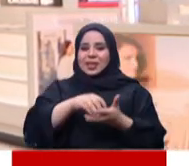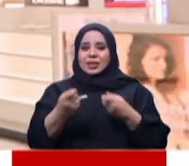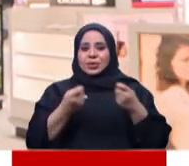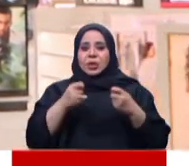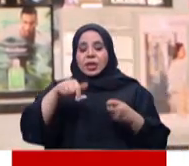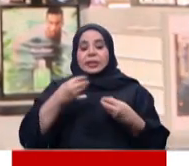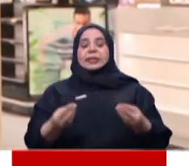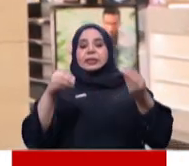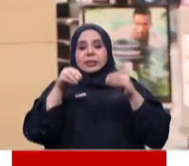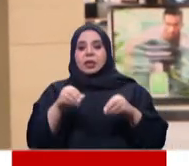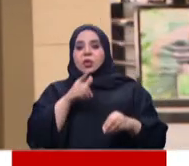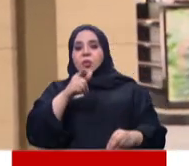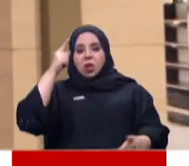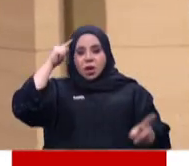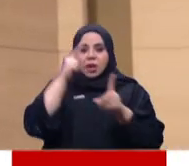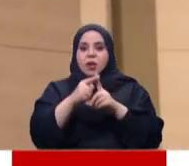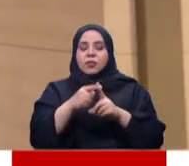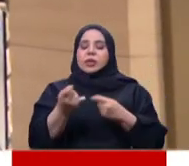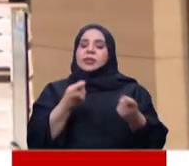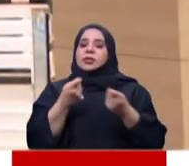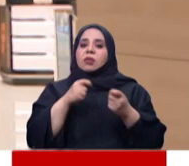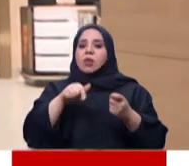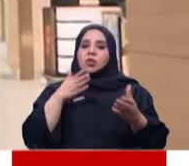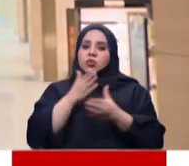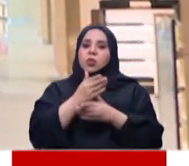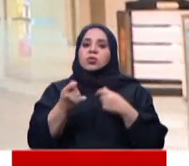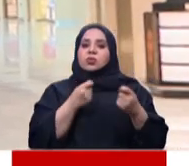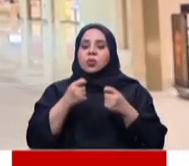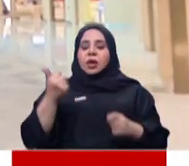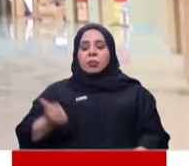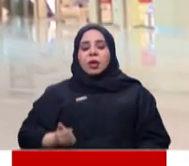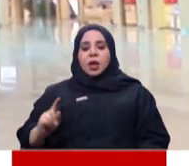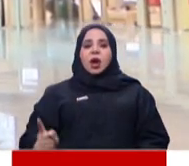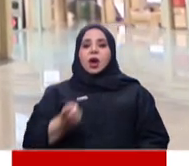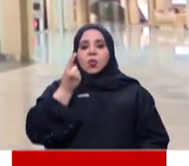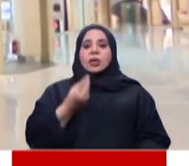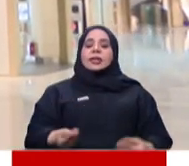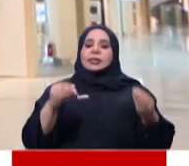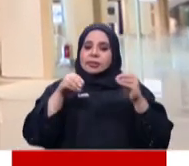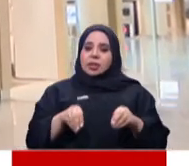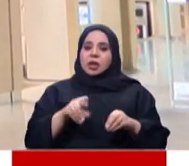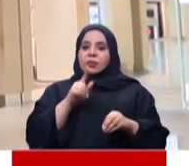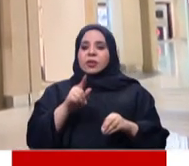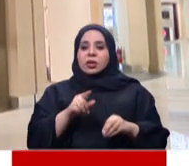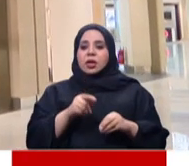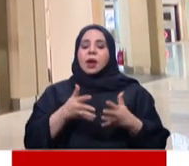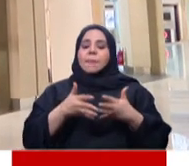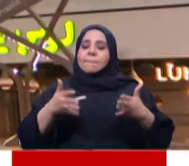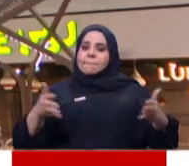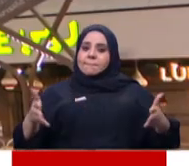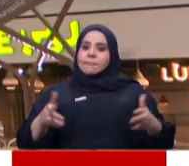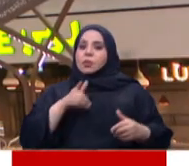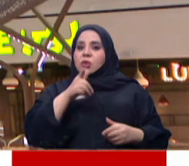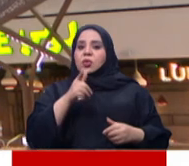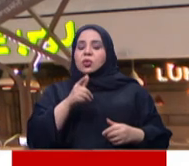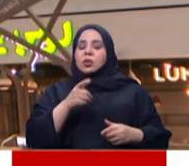30 علامة تجارية رائدة تدخل السوق البحرينية للمرة الأولى، بالإضافة إلى مجموعة أوسع من منافذ التجزئة